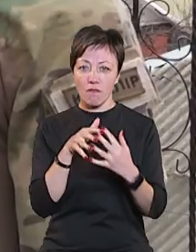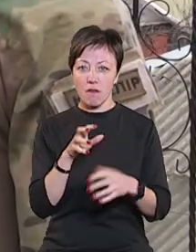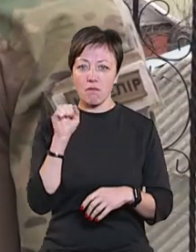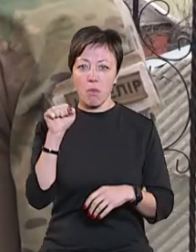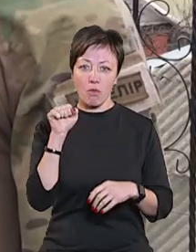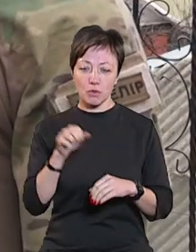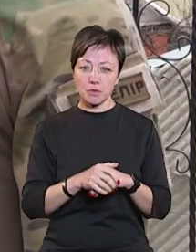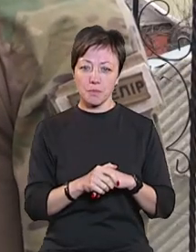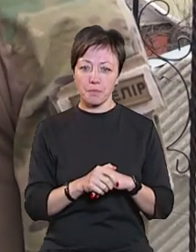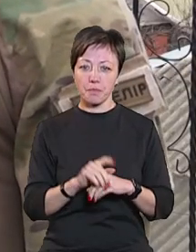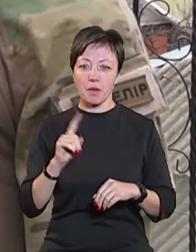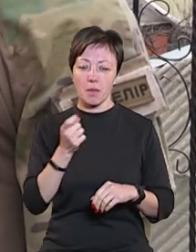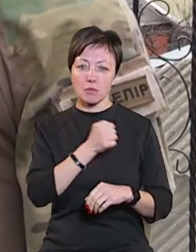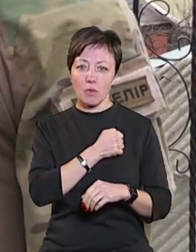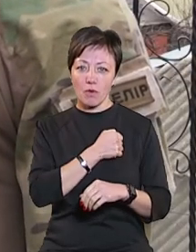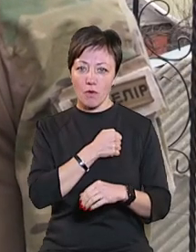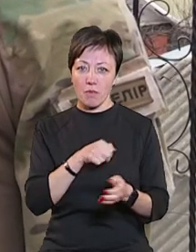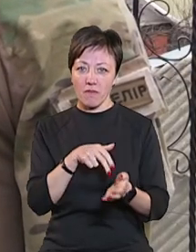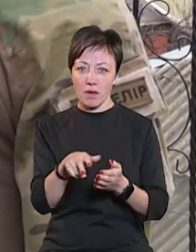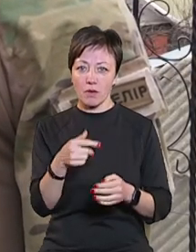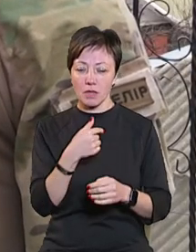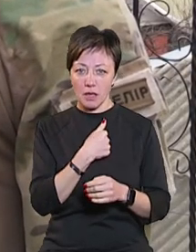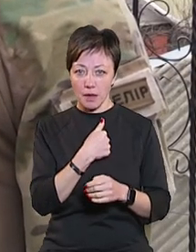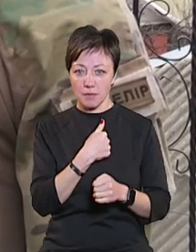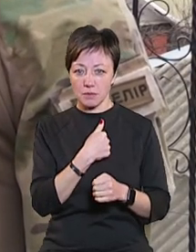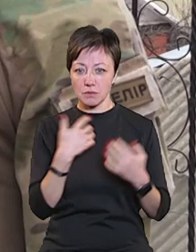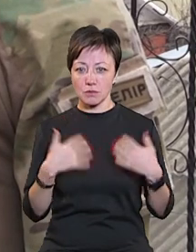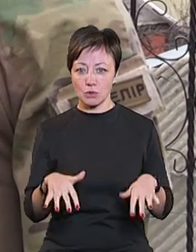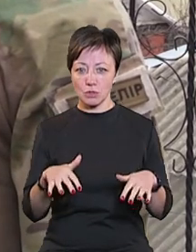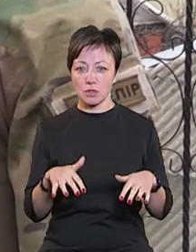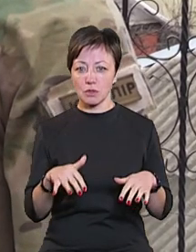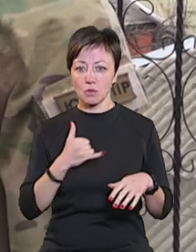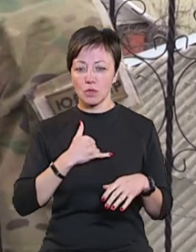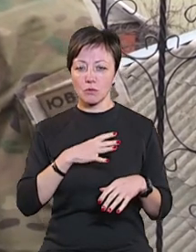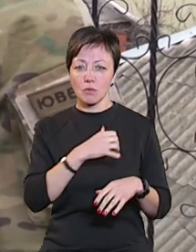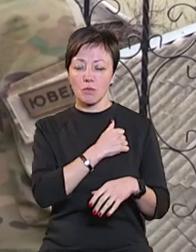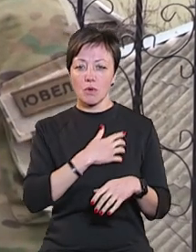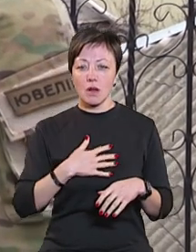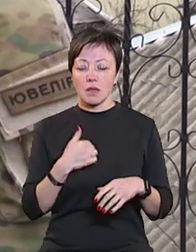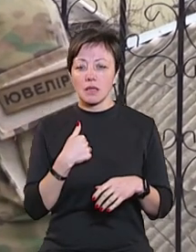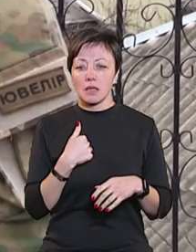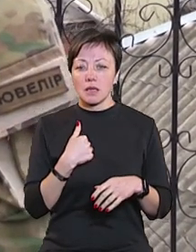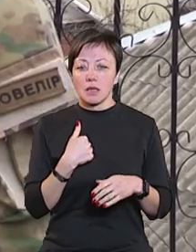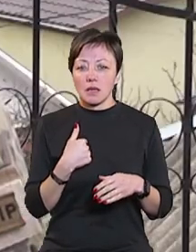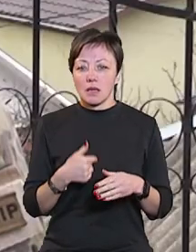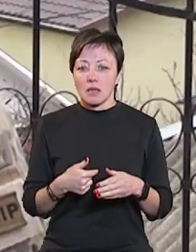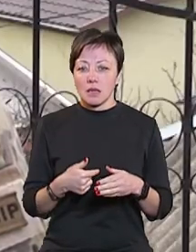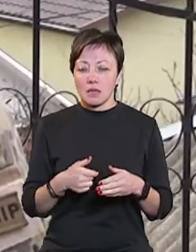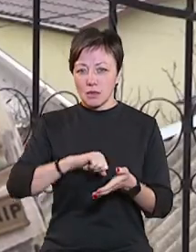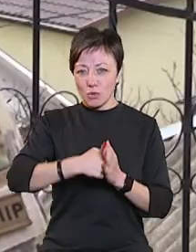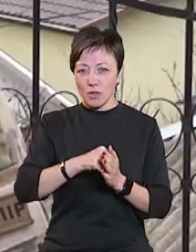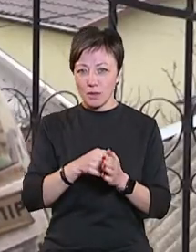воював у Бахмуті. На першому ж бойовому виході я вже в нас був поранений, я йому накладав турнікет.